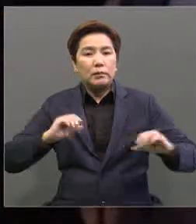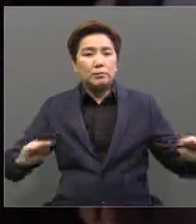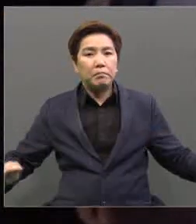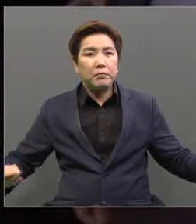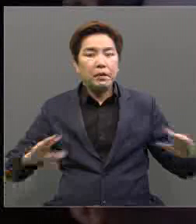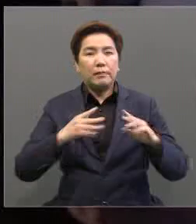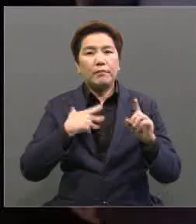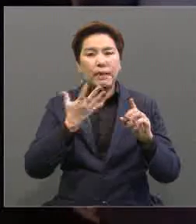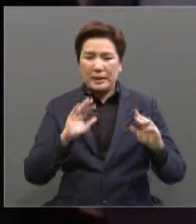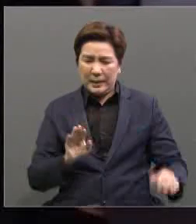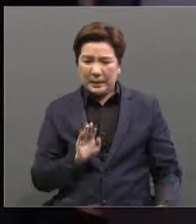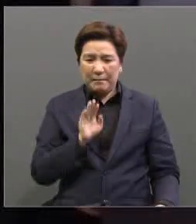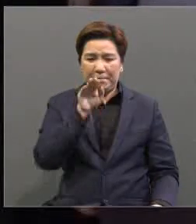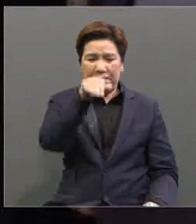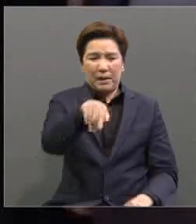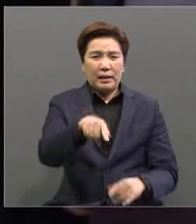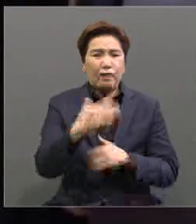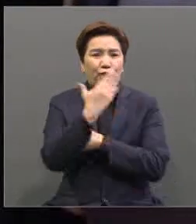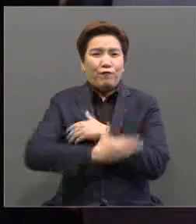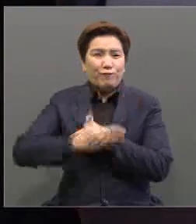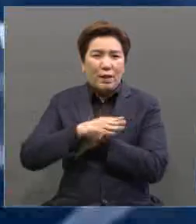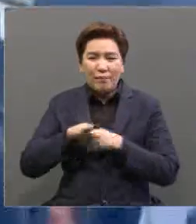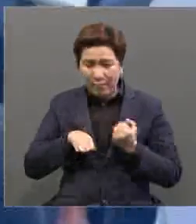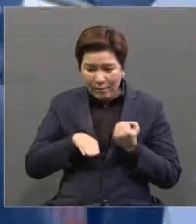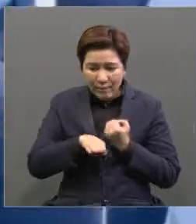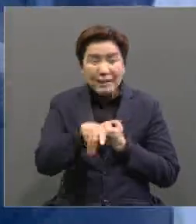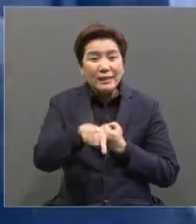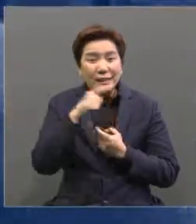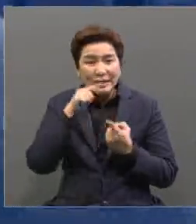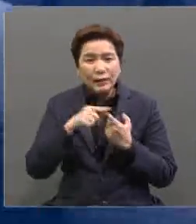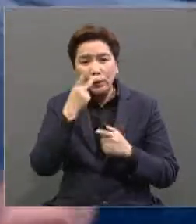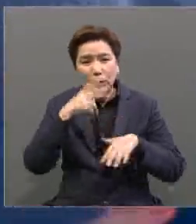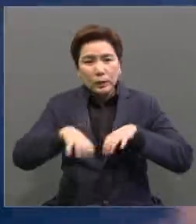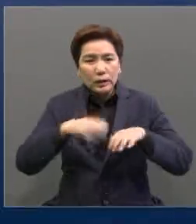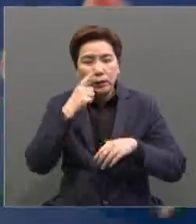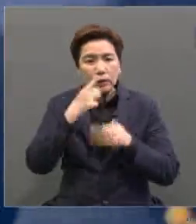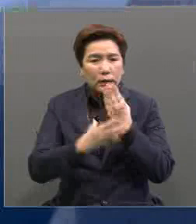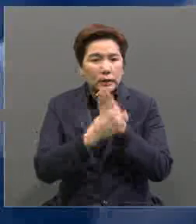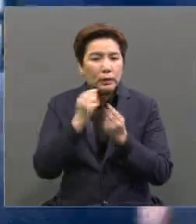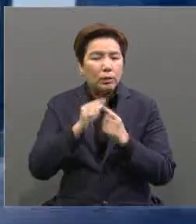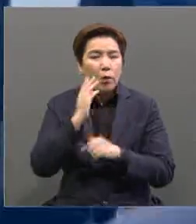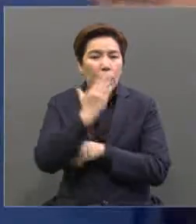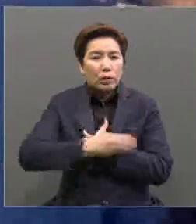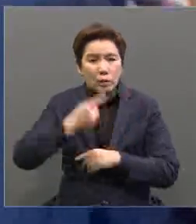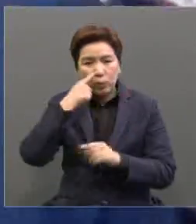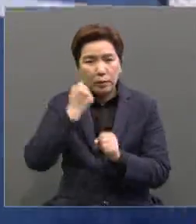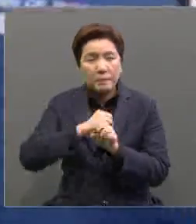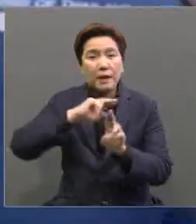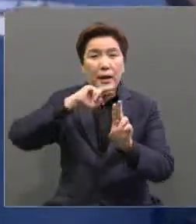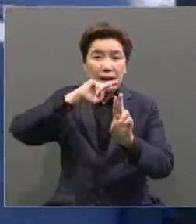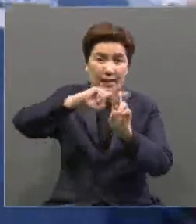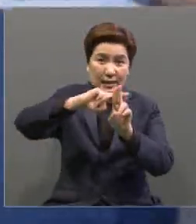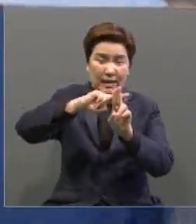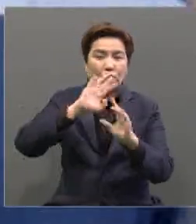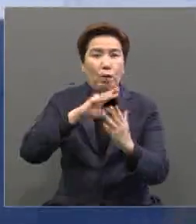เสียงสะพานข้ามแม่น้ำแควไปพบปะกับประชาชนนะครับแล้วก็ชมพื้นที่การจัดงานสัปดาห์สะพานข้ามแม่น้ำแควและงานกาชาด